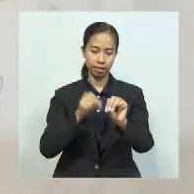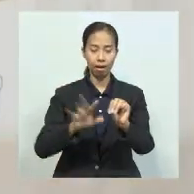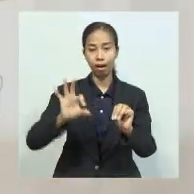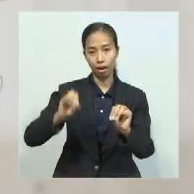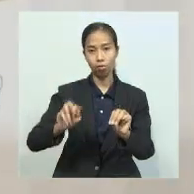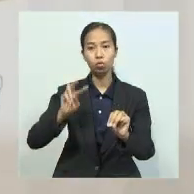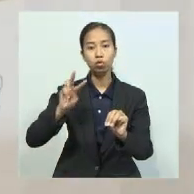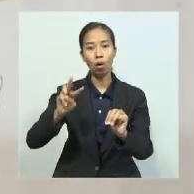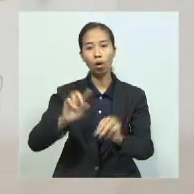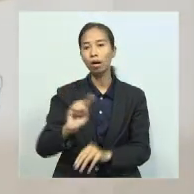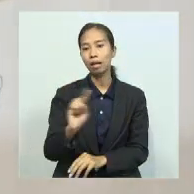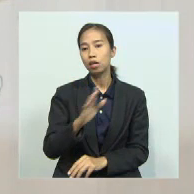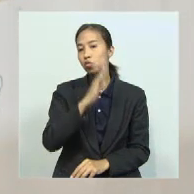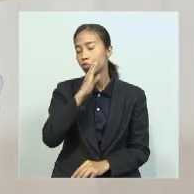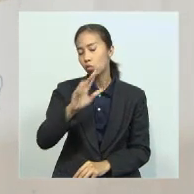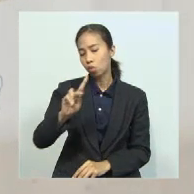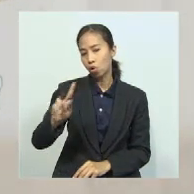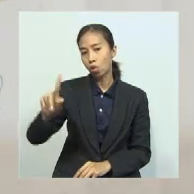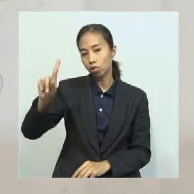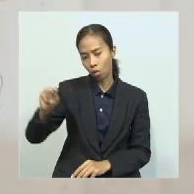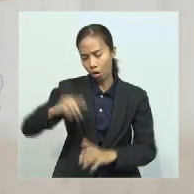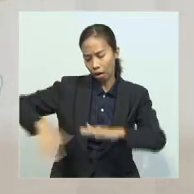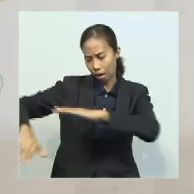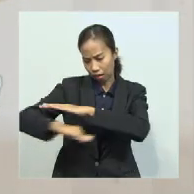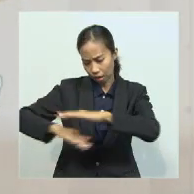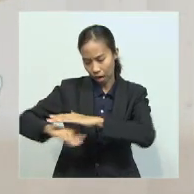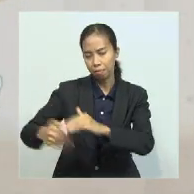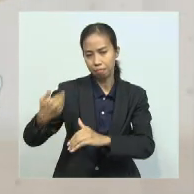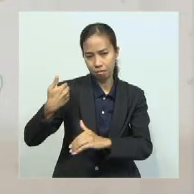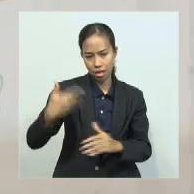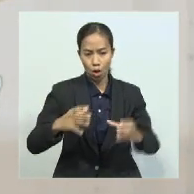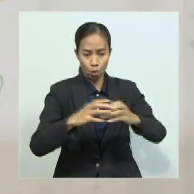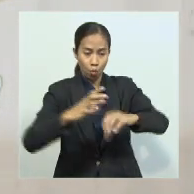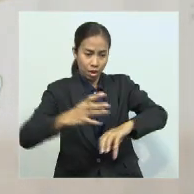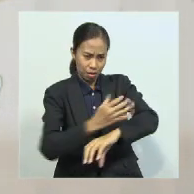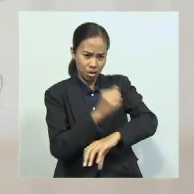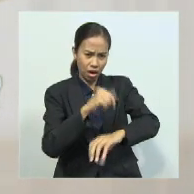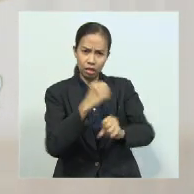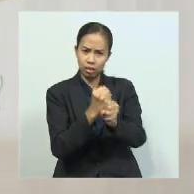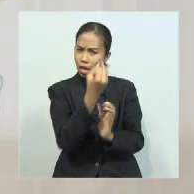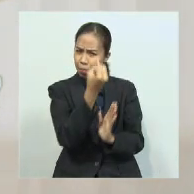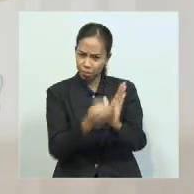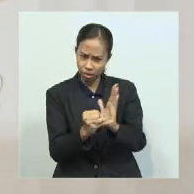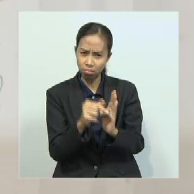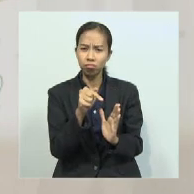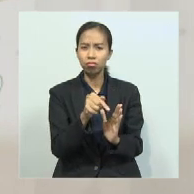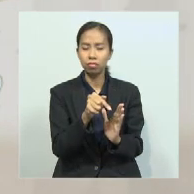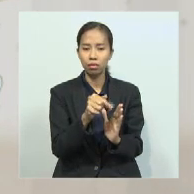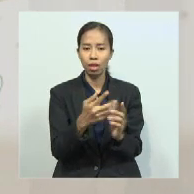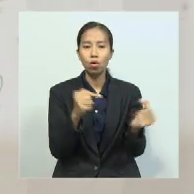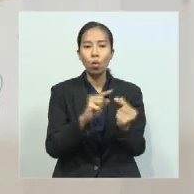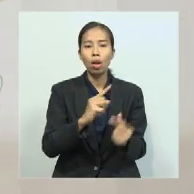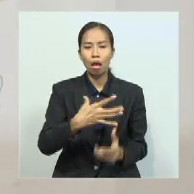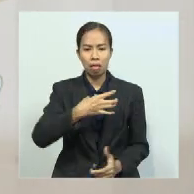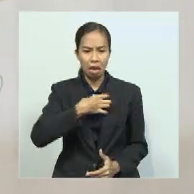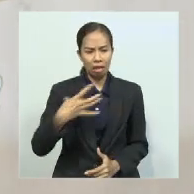ำหนดว่าเมื่อกกต.มีหลักฐานอันควรเชื่อได้ว่าพรรคการเมืองกระทำการอันเป็นการล้มล้างการปกครองหรือให้ได้มาซึ่งอำน